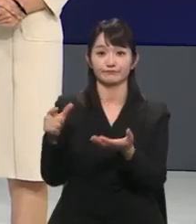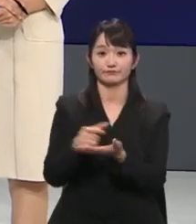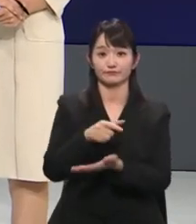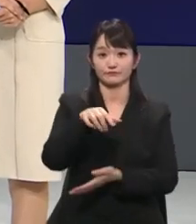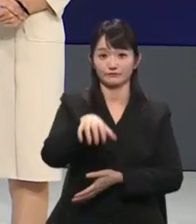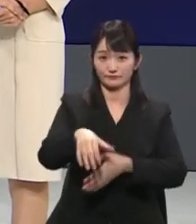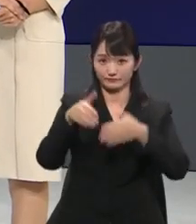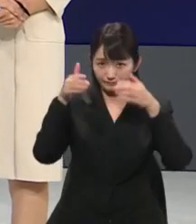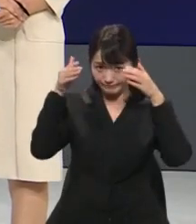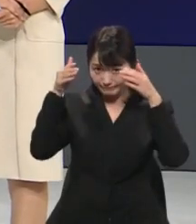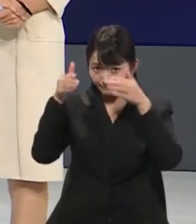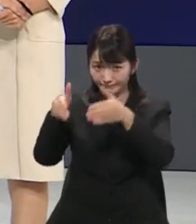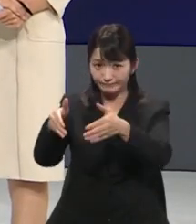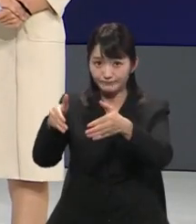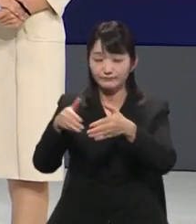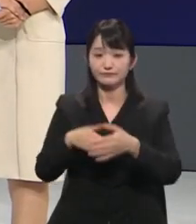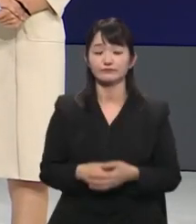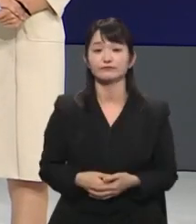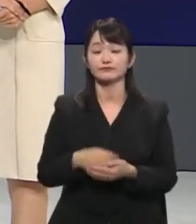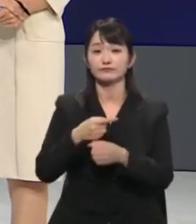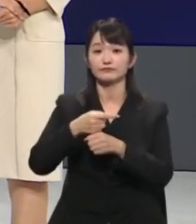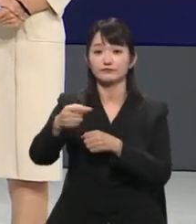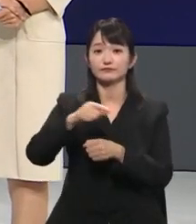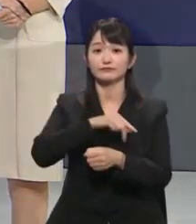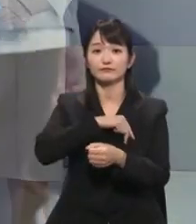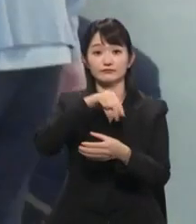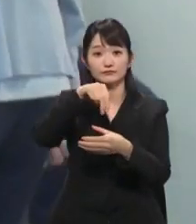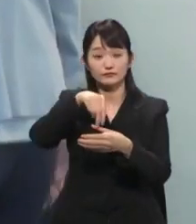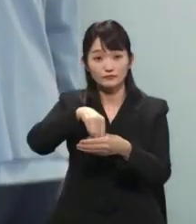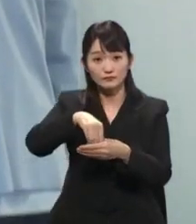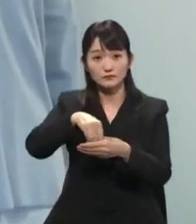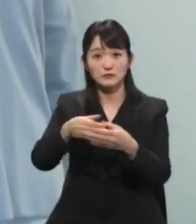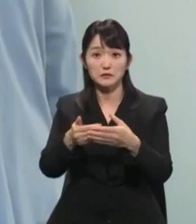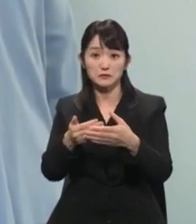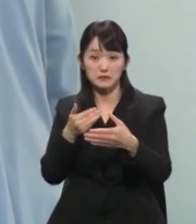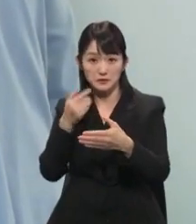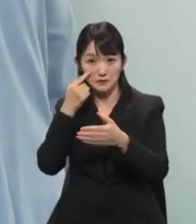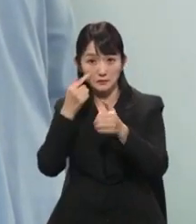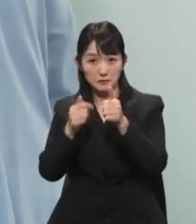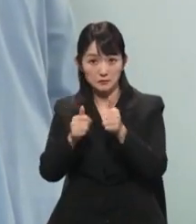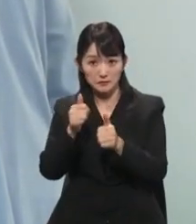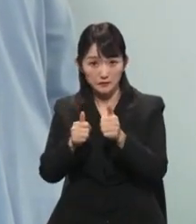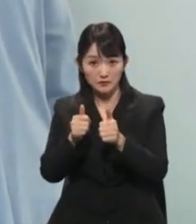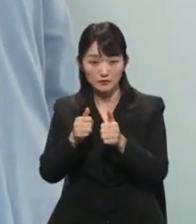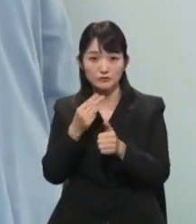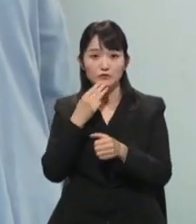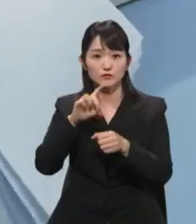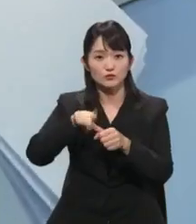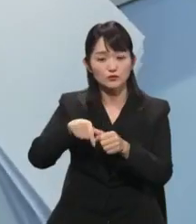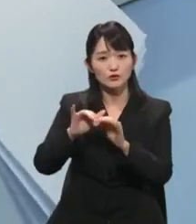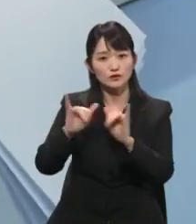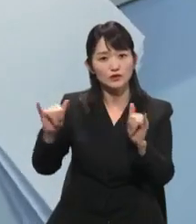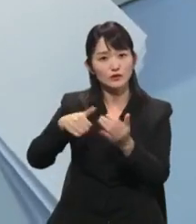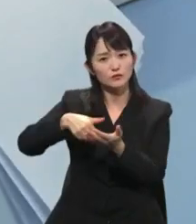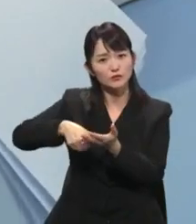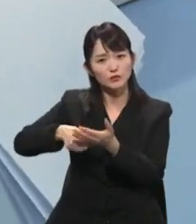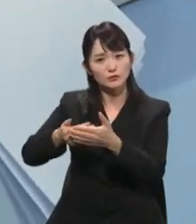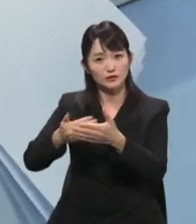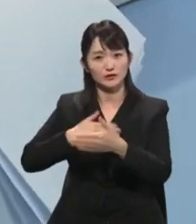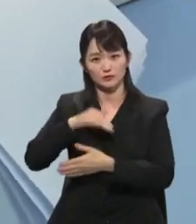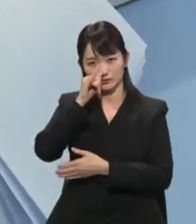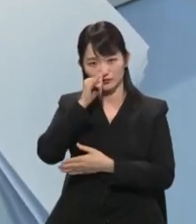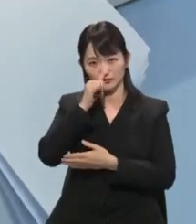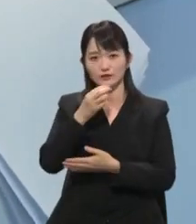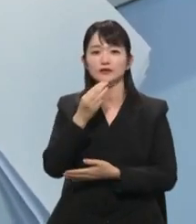강서에 쏠린 눈입니다. 내년 총선 모의고사, 수도권 민심을 미리 보는 서울 강서구청장